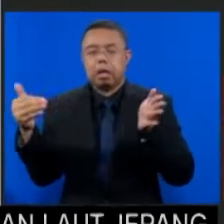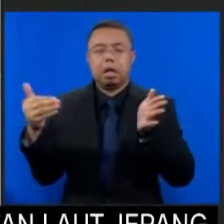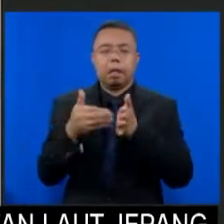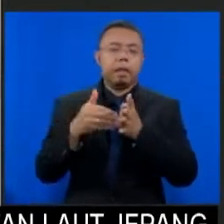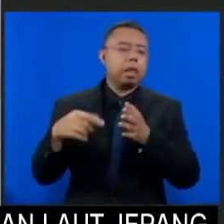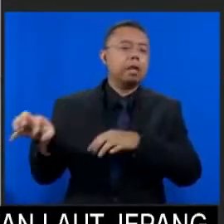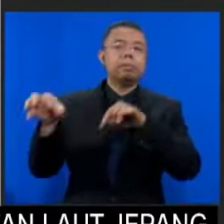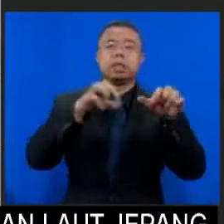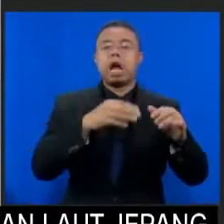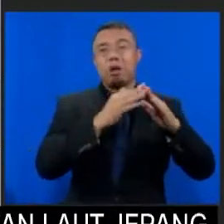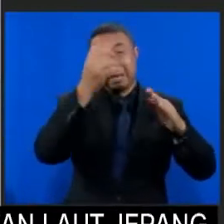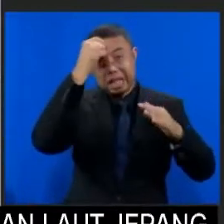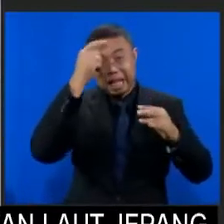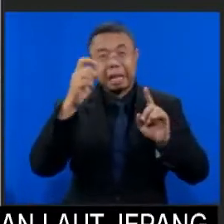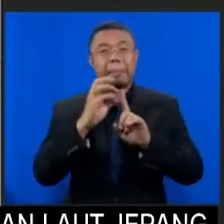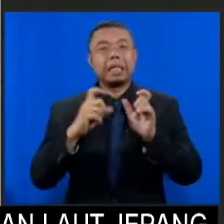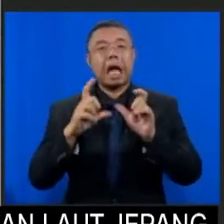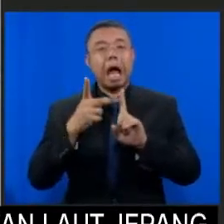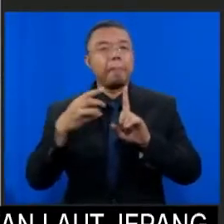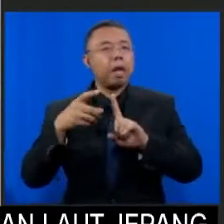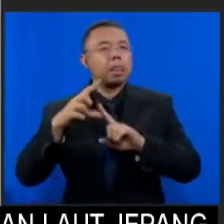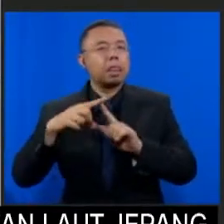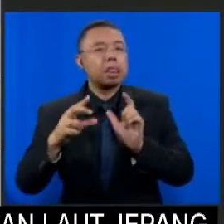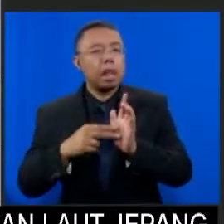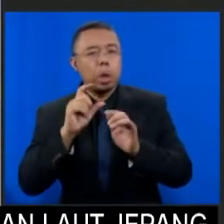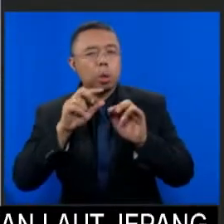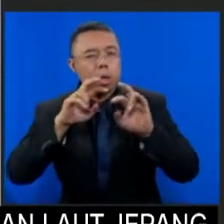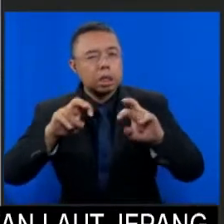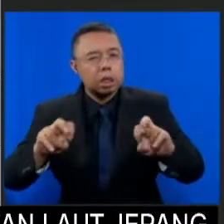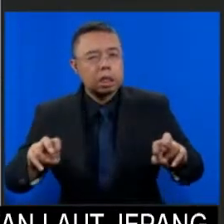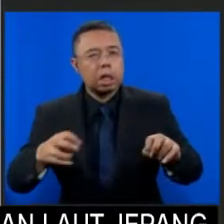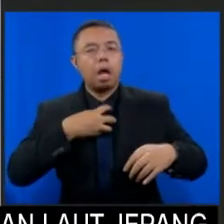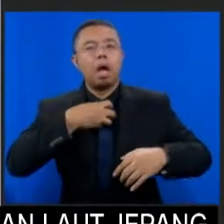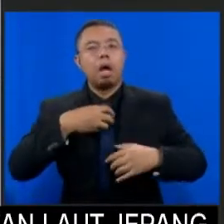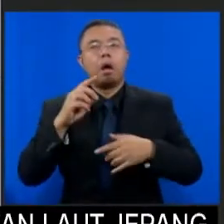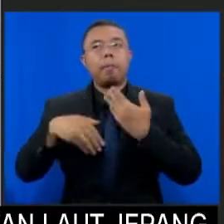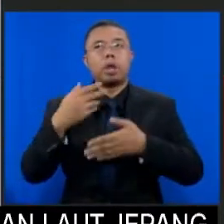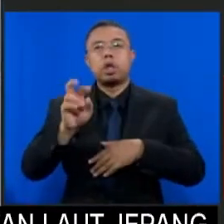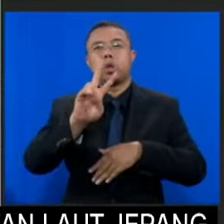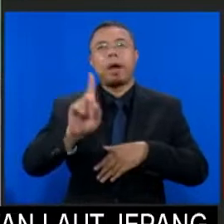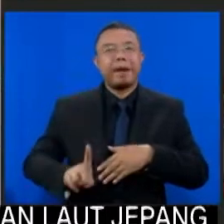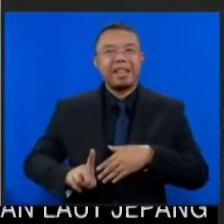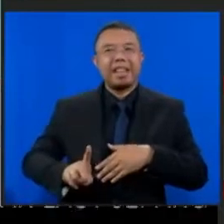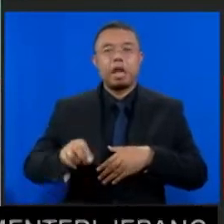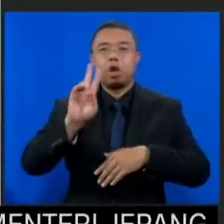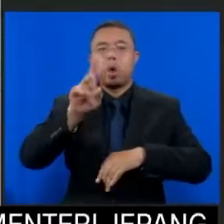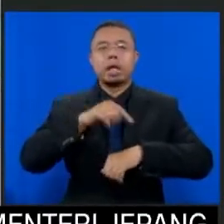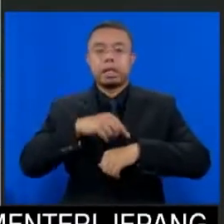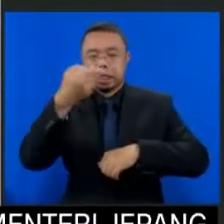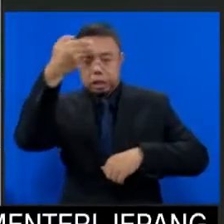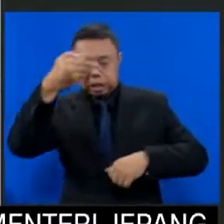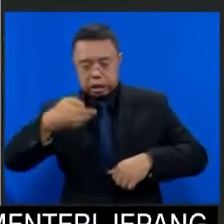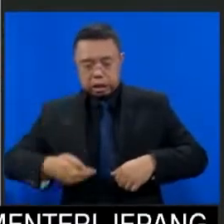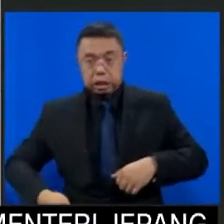dirujuk ke rumah sakit untuk mendapat penanganan lanjutan. Proses tindakan pengangkatan disiapkan selama 2 menit dengan 2 jam pemantauan